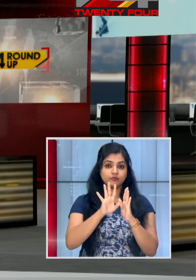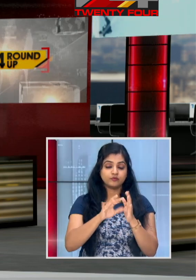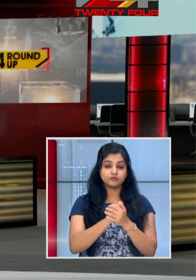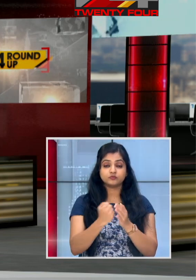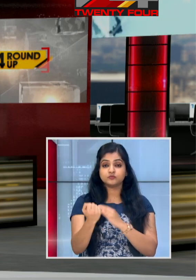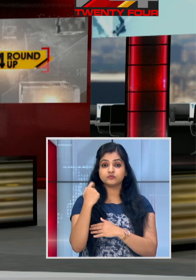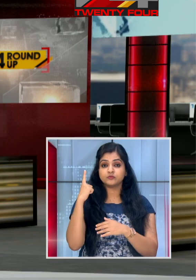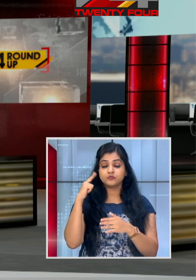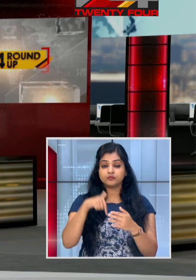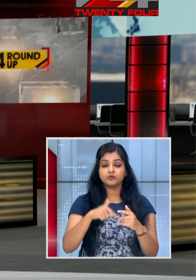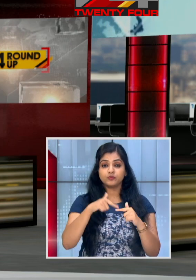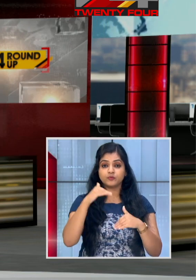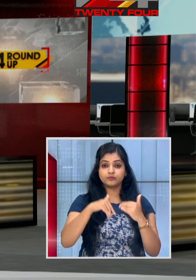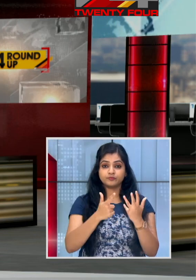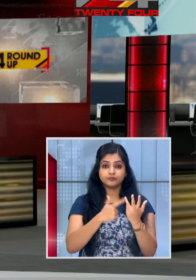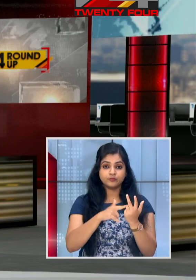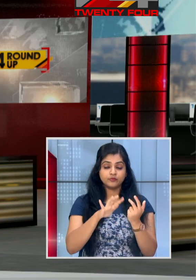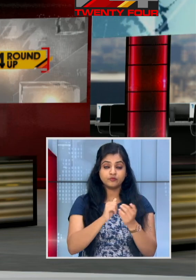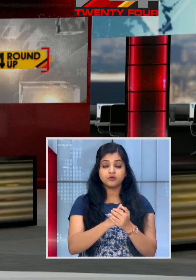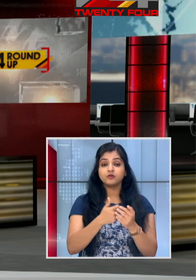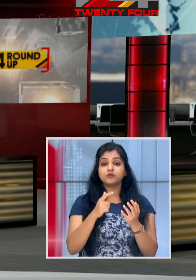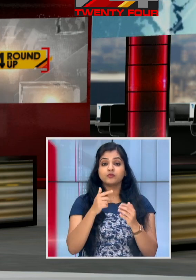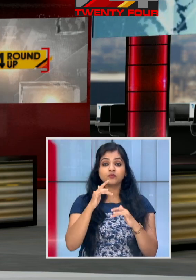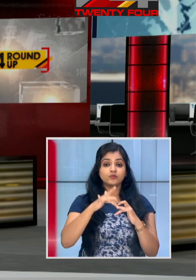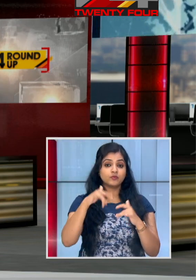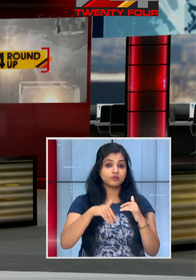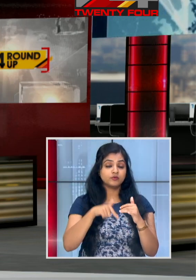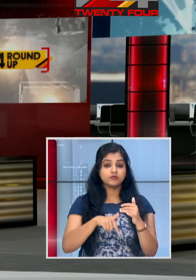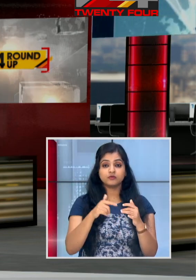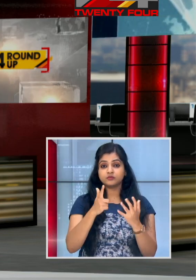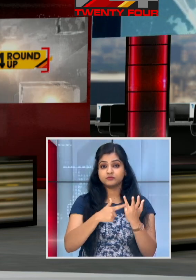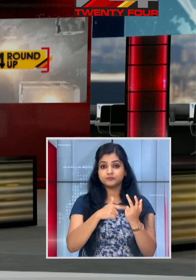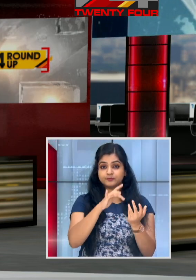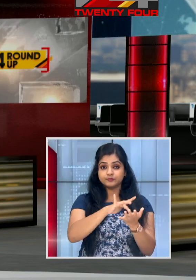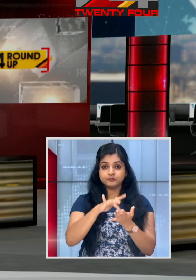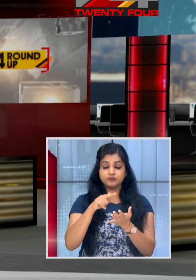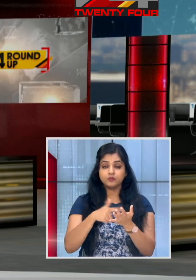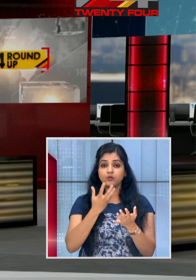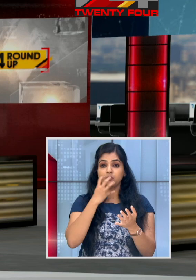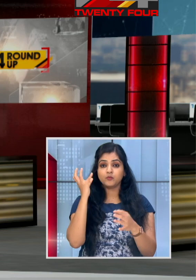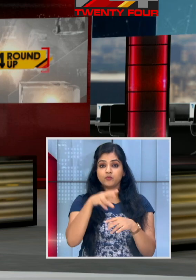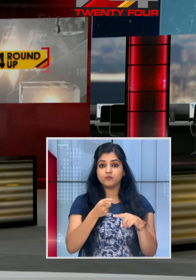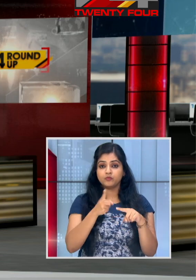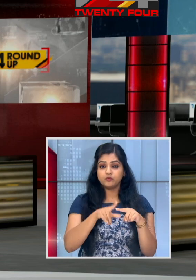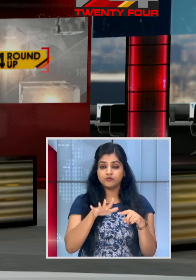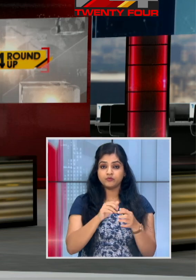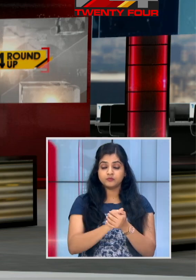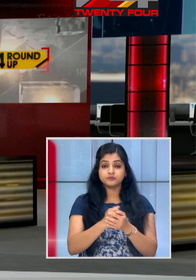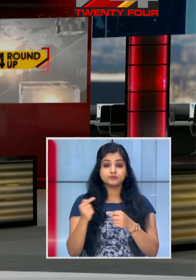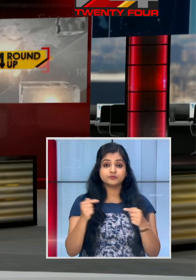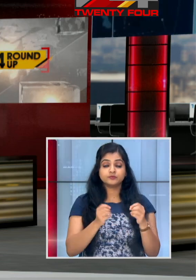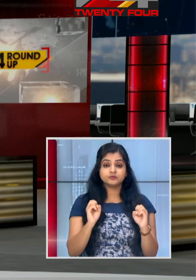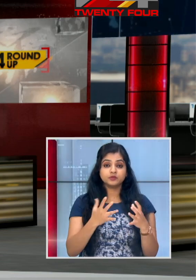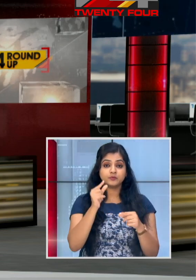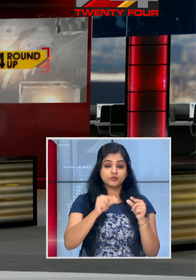പലയിടങ്ങളിലും വോട്ടെണ്ണൽ കേന്ദ്രങ്ങൾക്ക് നേരെ അക്രമ സംഭവങ്ങൾ റിപ്പോർട്ട് ചെയ്യുന്നുണ്ട്. ഡയമണ്ട് ഹാർബറിൽ വോട്ടെണ്ണൽ കേന്ദ്രത്തിന് നേരെ ബോംബേറുണ്ടായി.